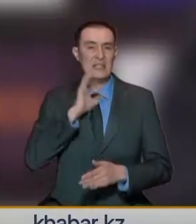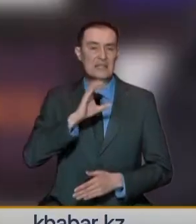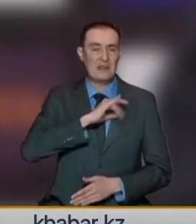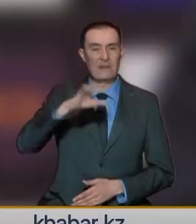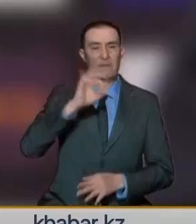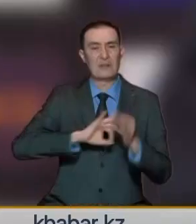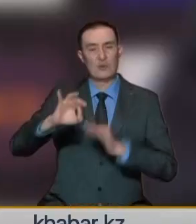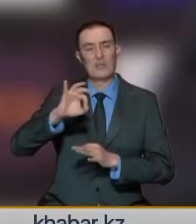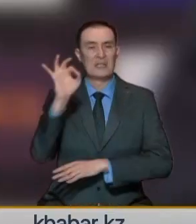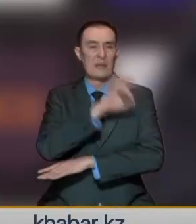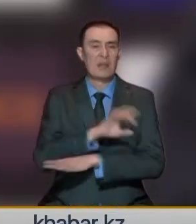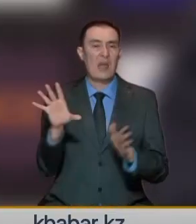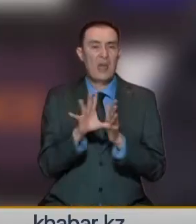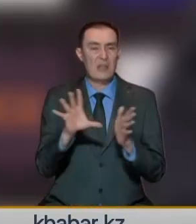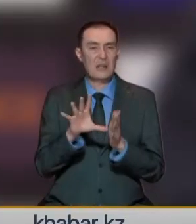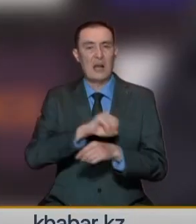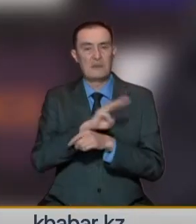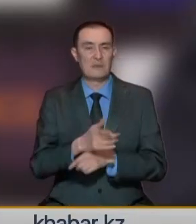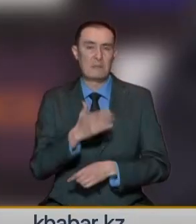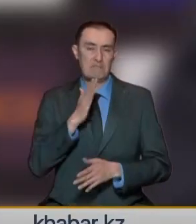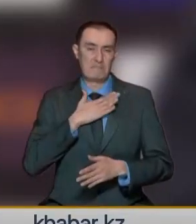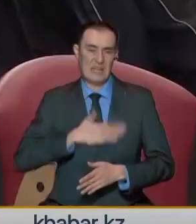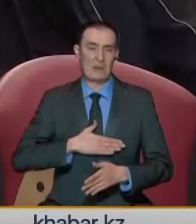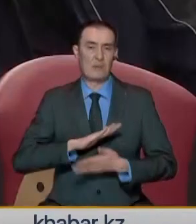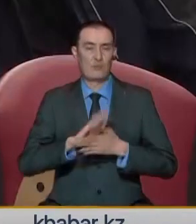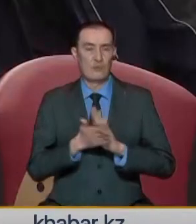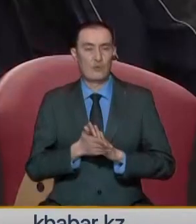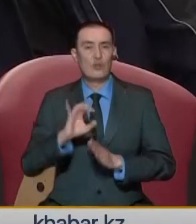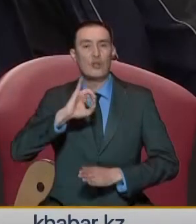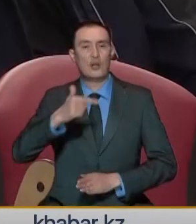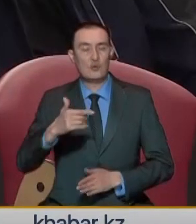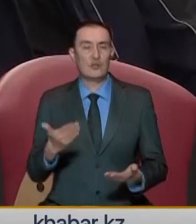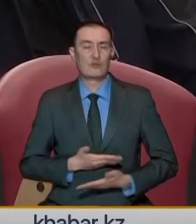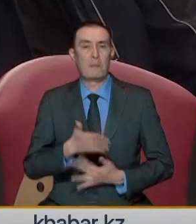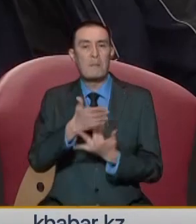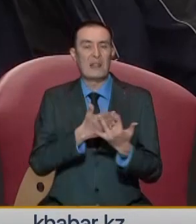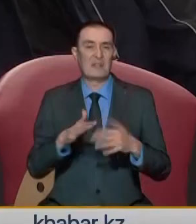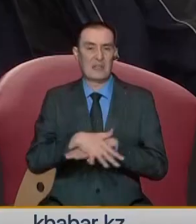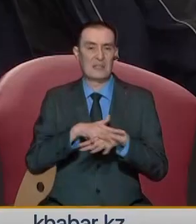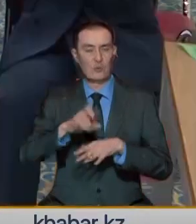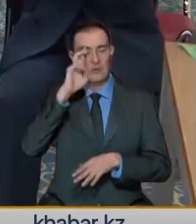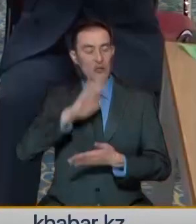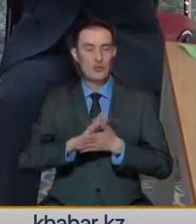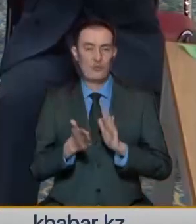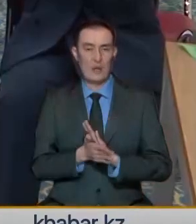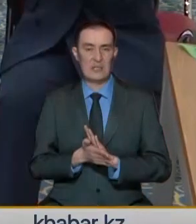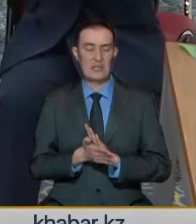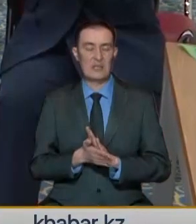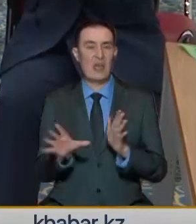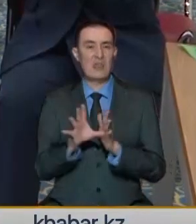востоке и западе энергоснабжение находится на приемлемом уровне, то на юге, где проживает половина населения страны, ситуация